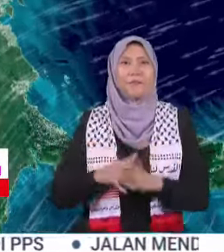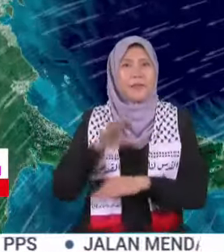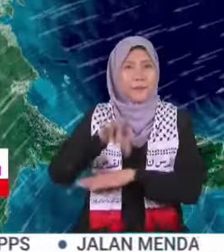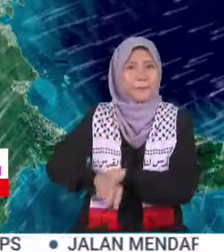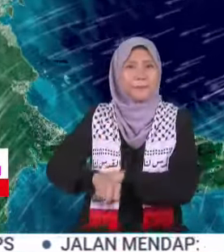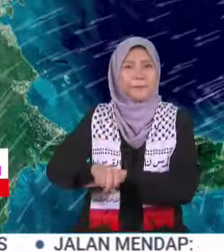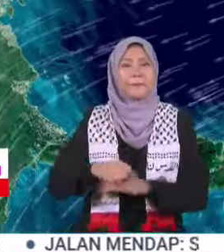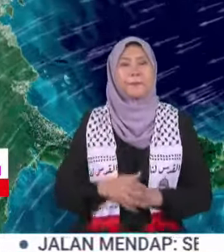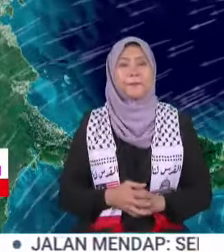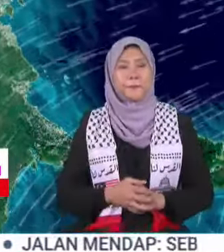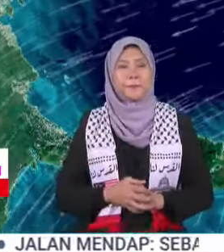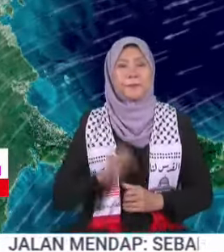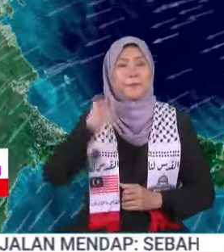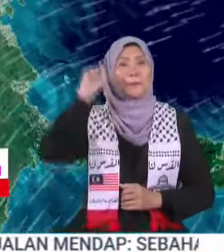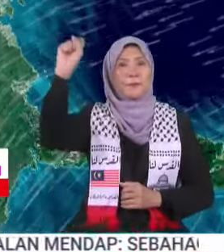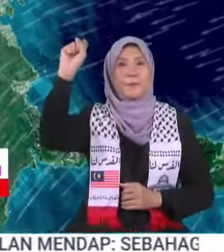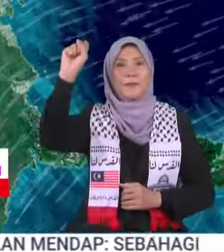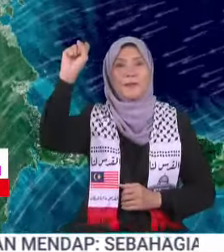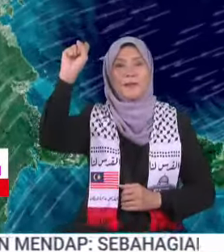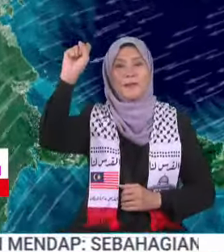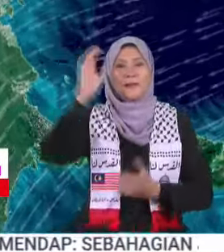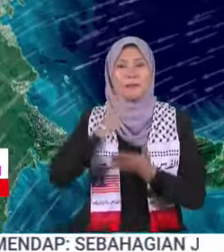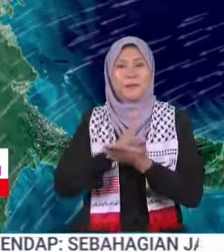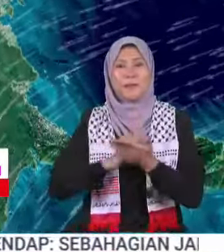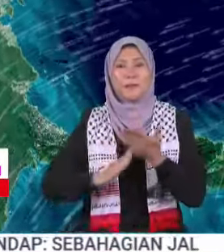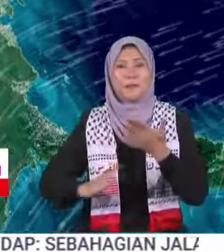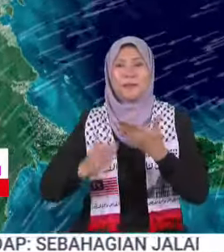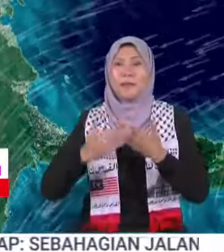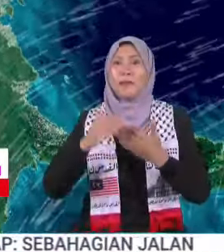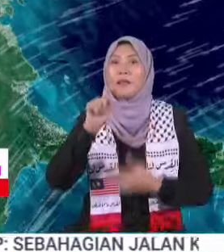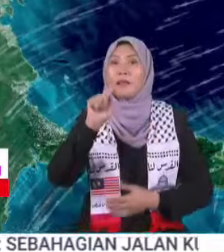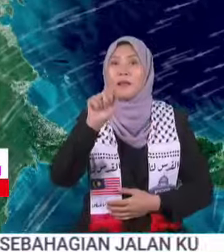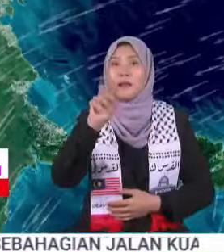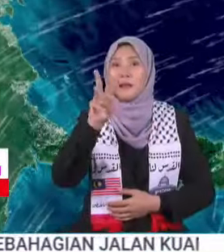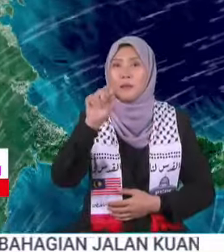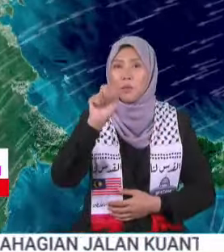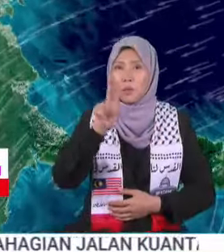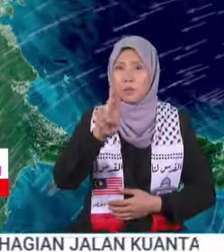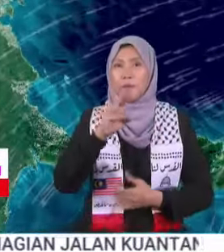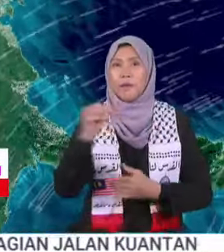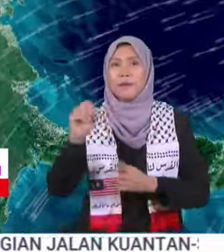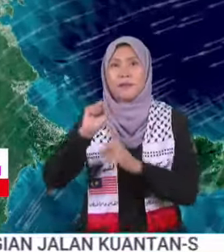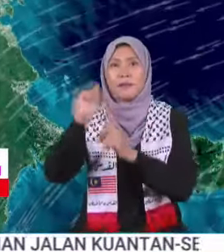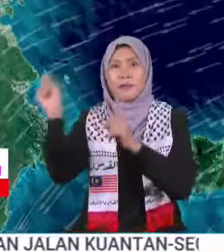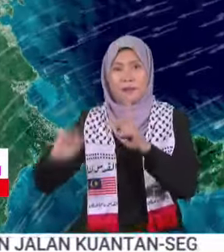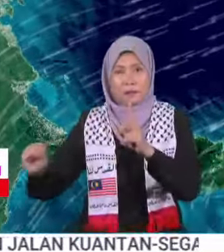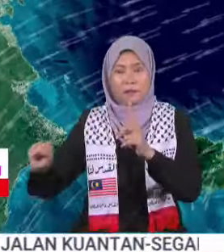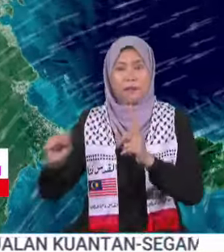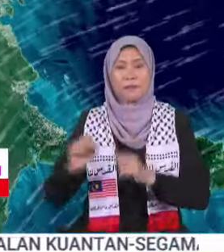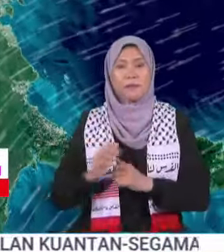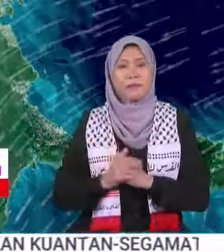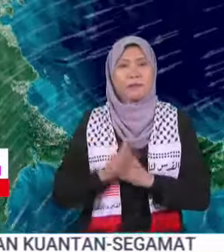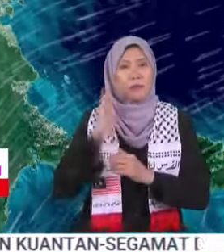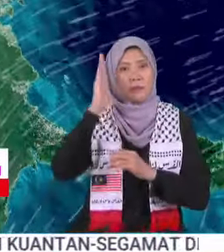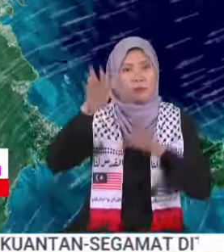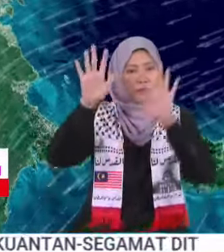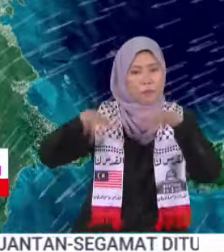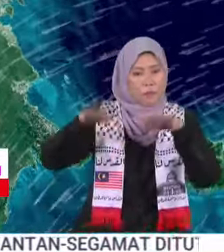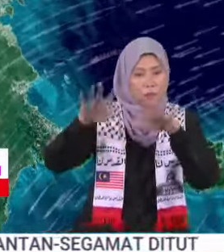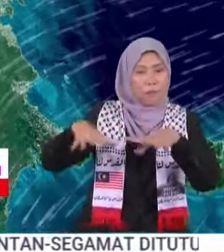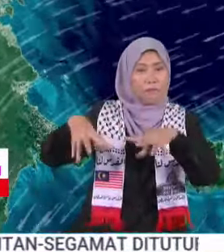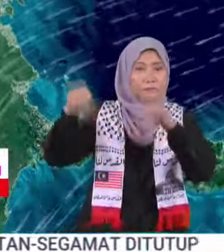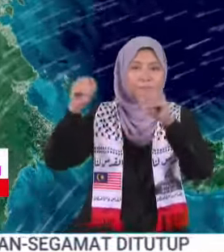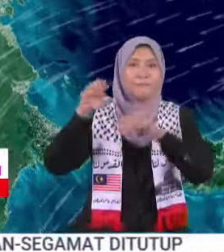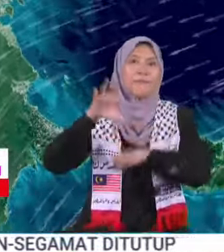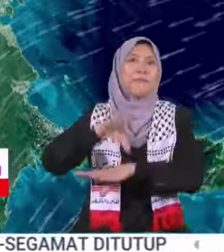keadaan cuaca hujan pada ketika ini tertumpu di sekitar bahagian Tawau dan juga bahagian Sandakan yang mana keadaan ini kami jangkakan akan beransureda